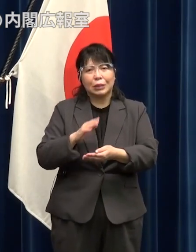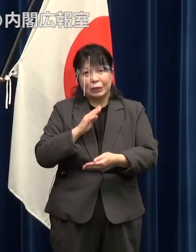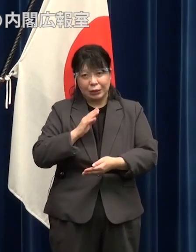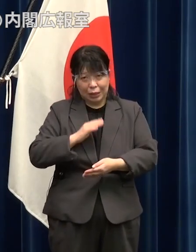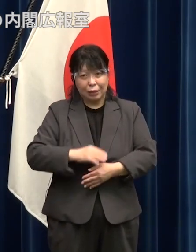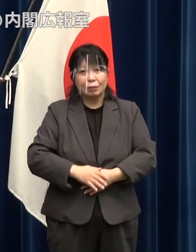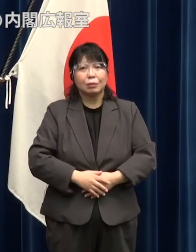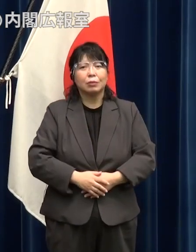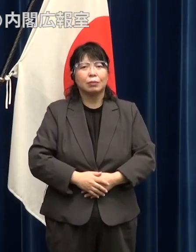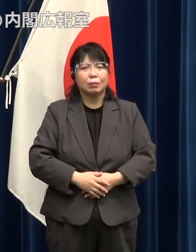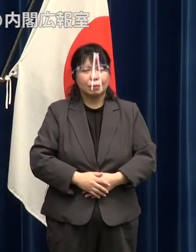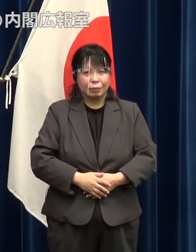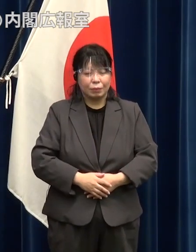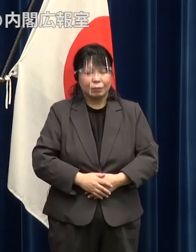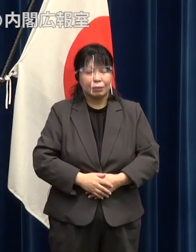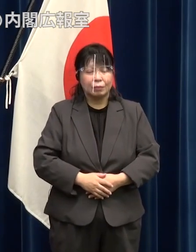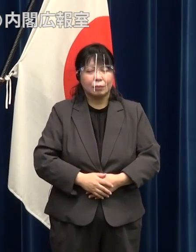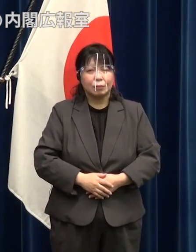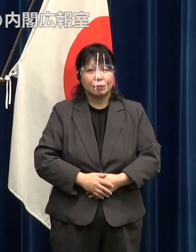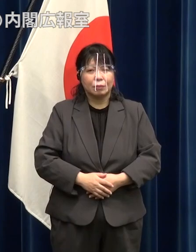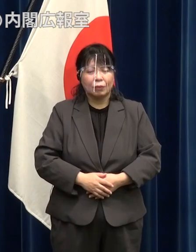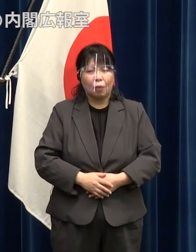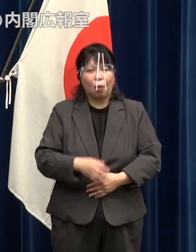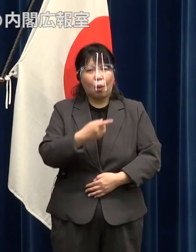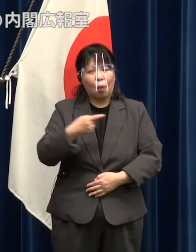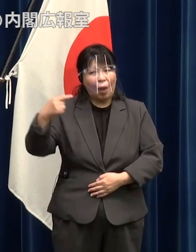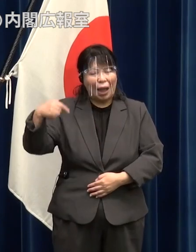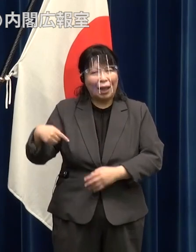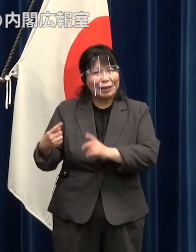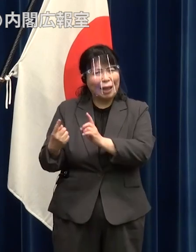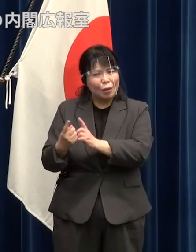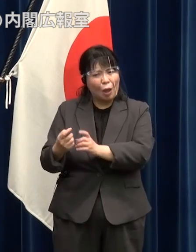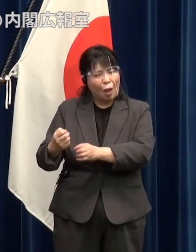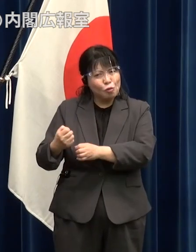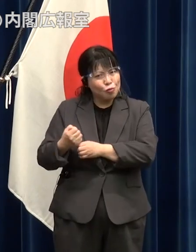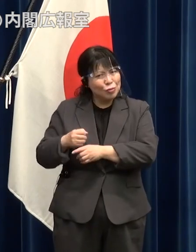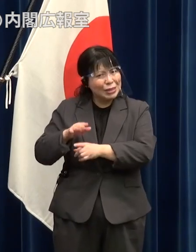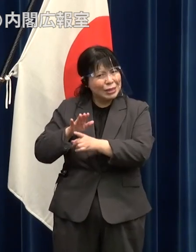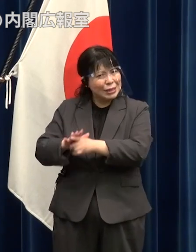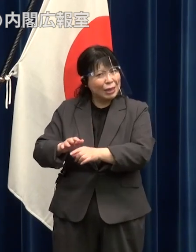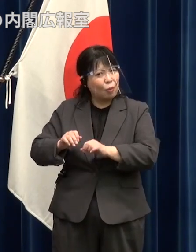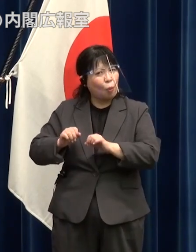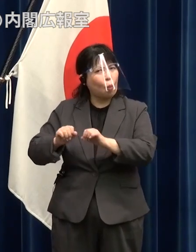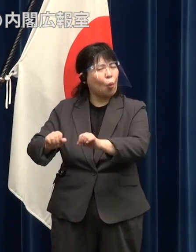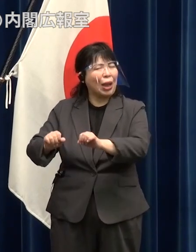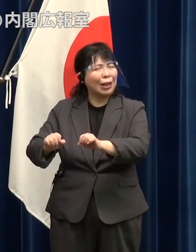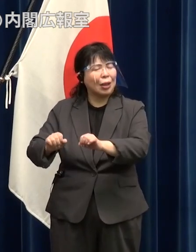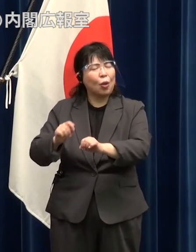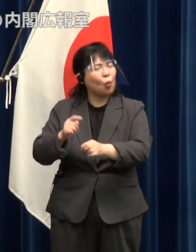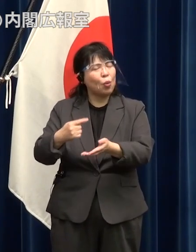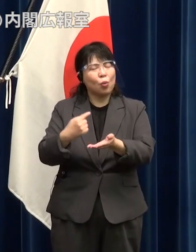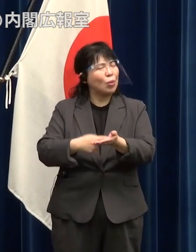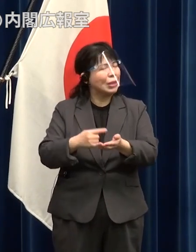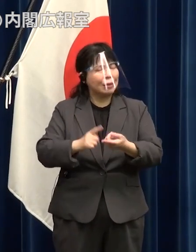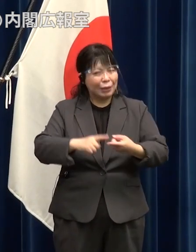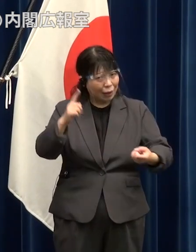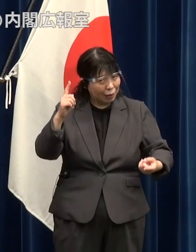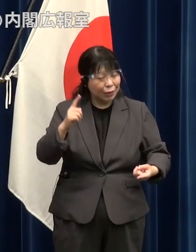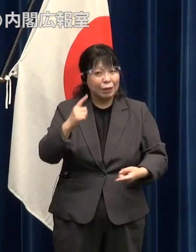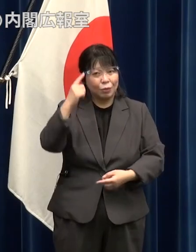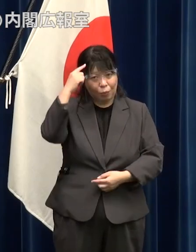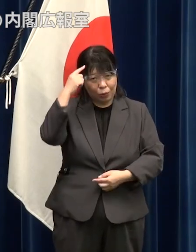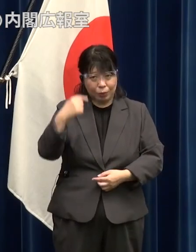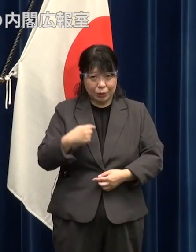したがってこのロシアに対する事実上の軍事支援を行っているこういったご指摘は当たらないと思